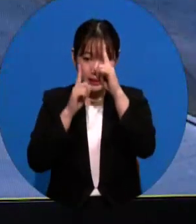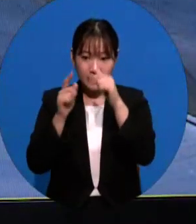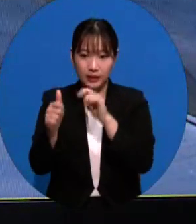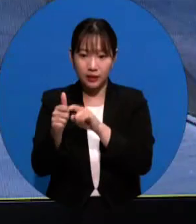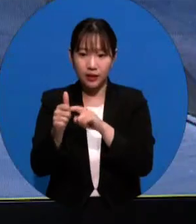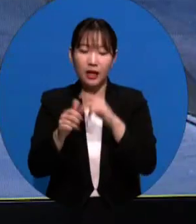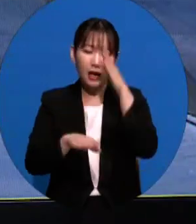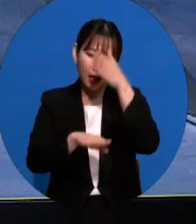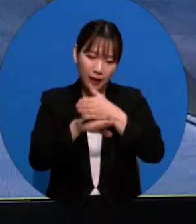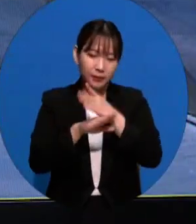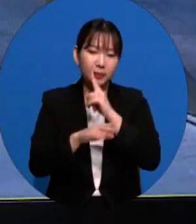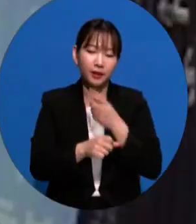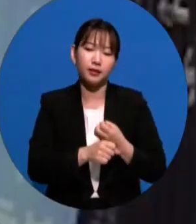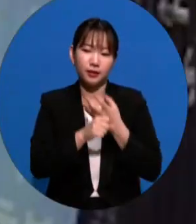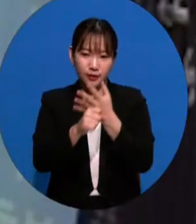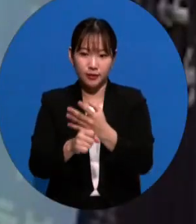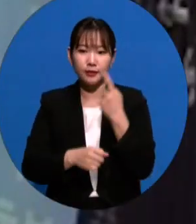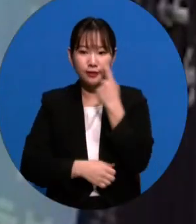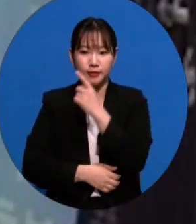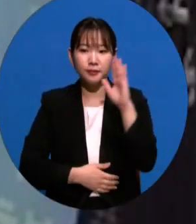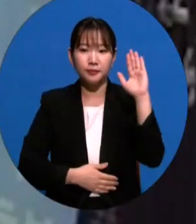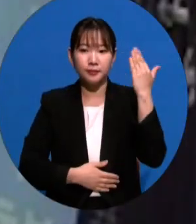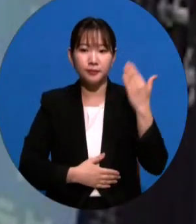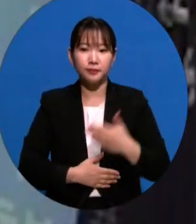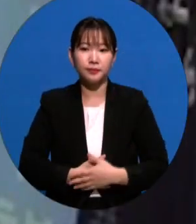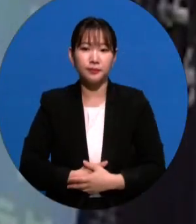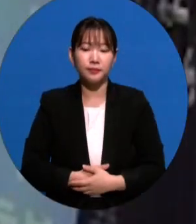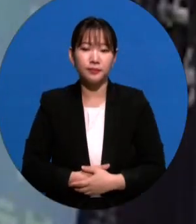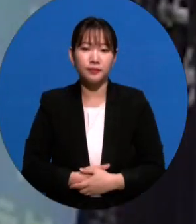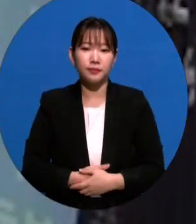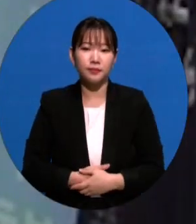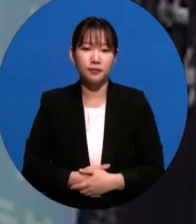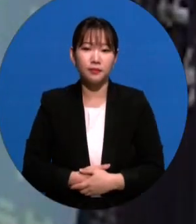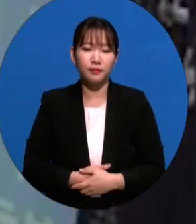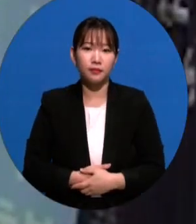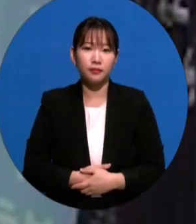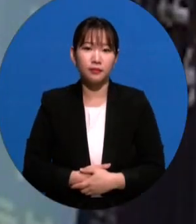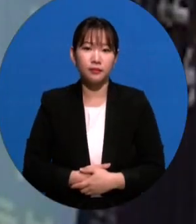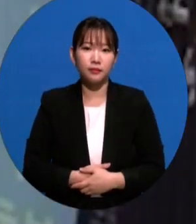감사의 인사를 전한 것으로 알려졌습니다. MBC 뉴스 김초롱입니다.